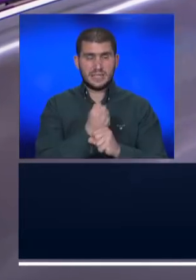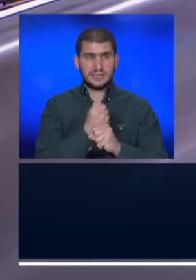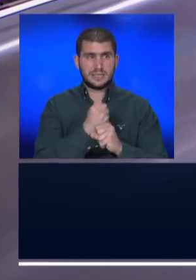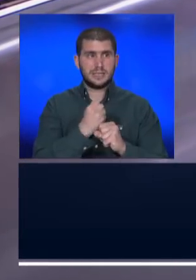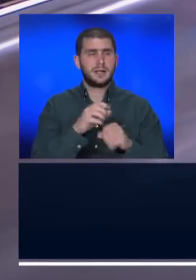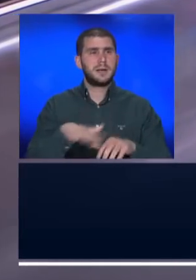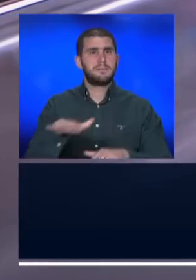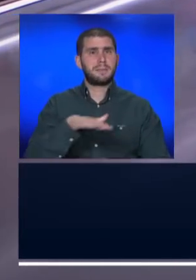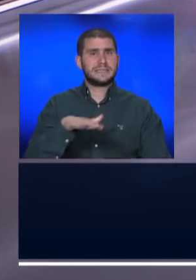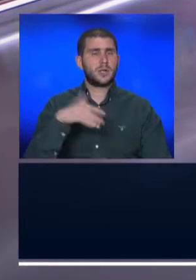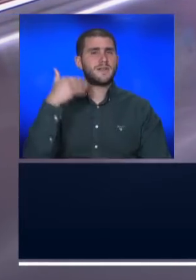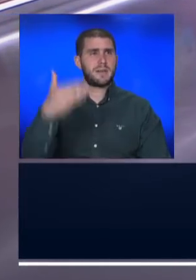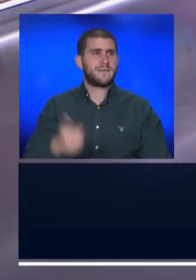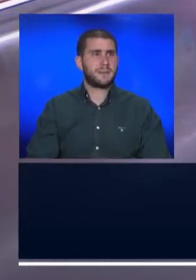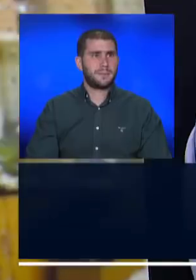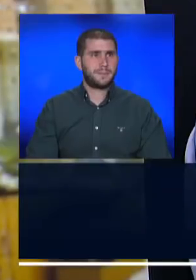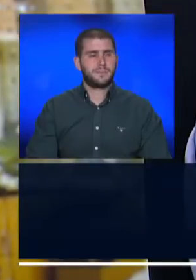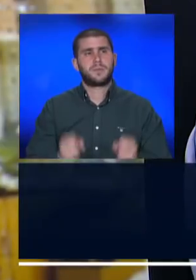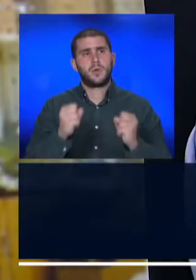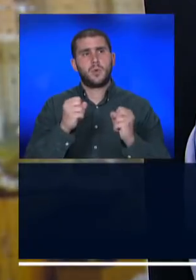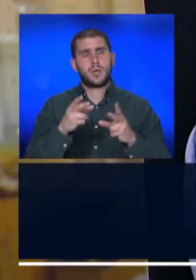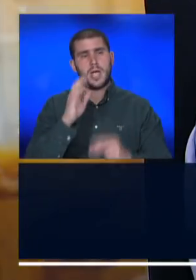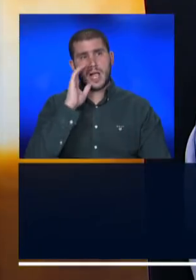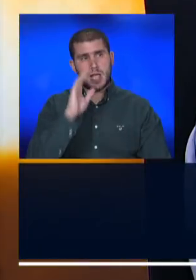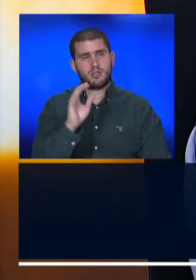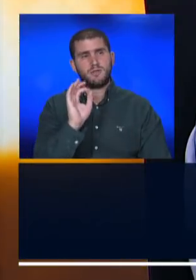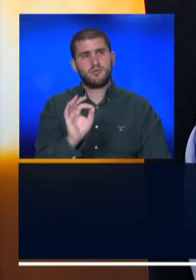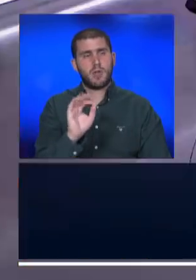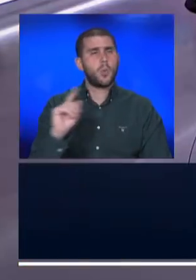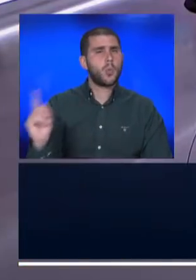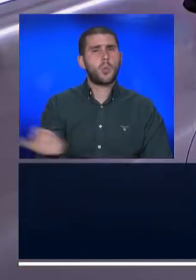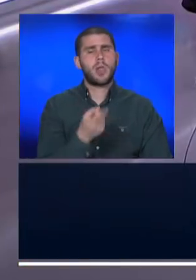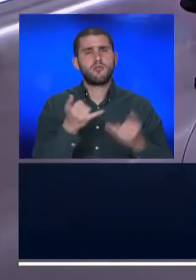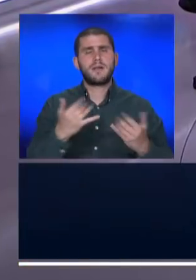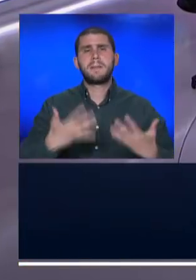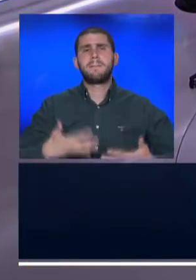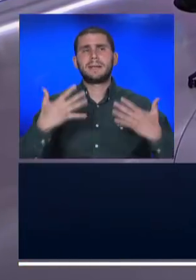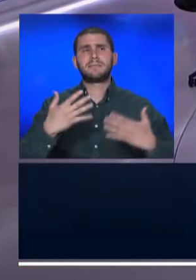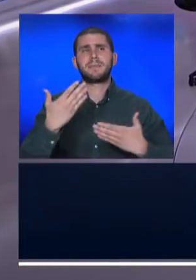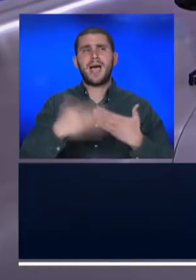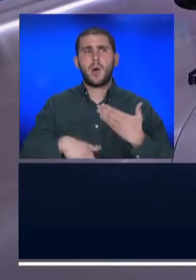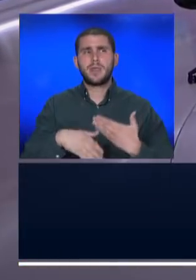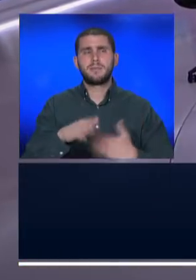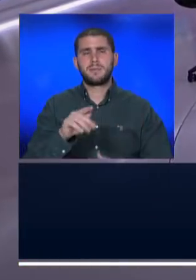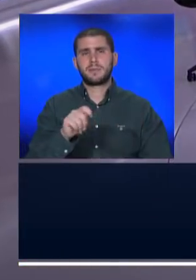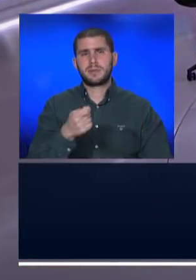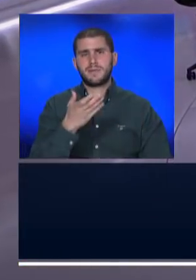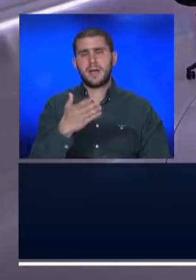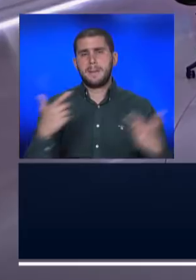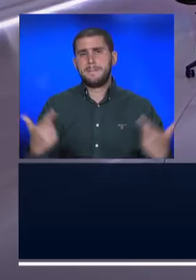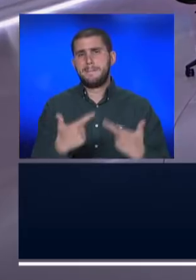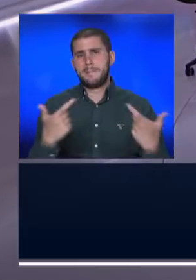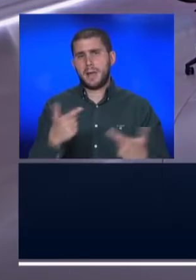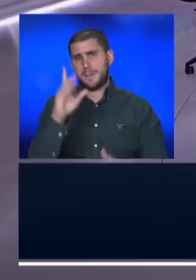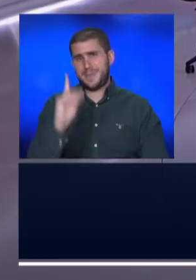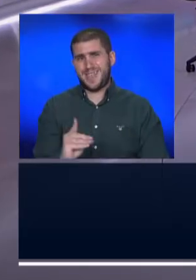לכך. טוב, הקשב של כולנו בעשרת הימים האחרונים הוא בלחימה בדרום מול